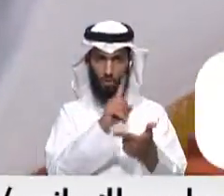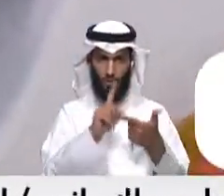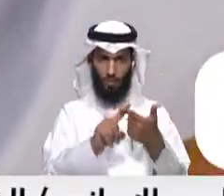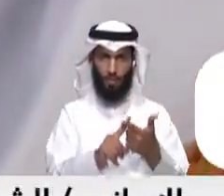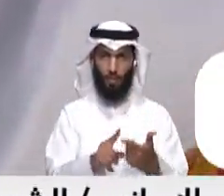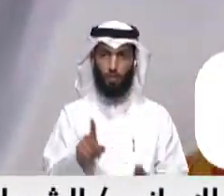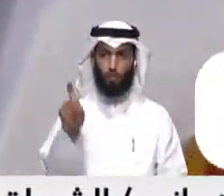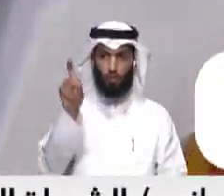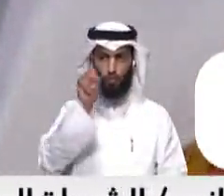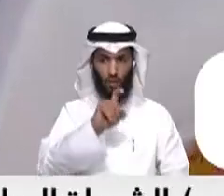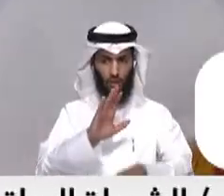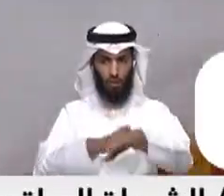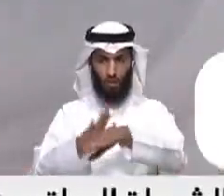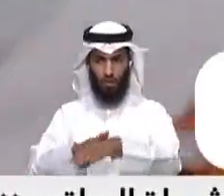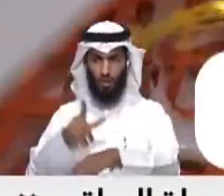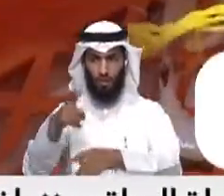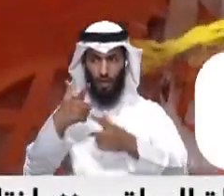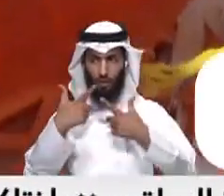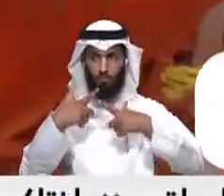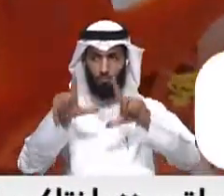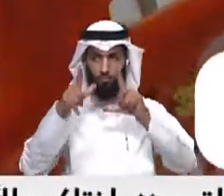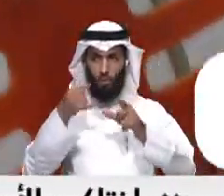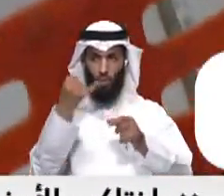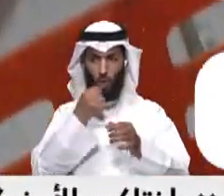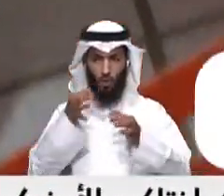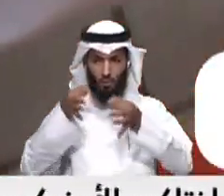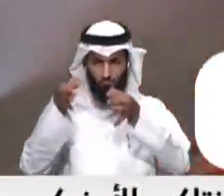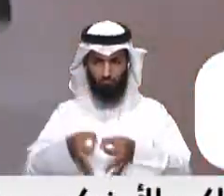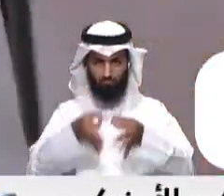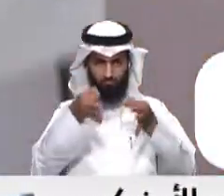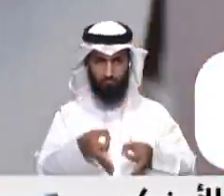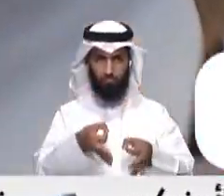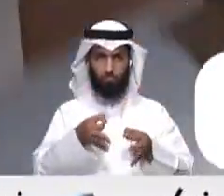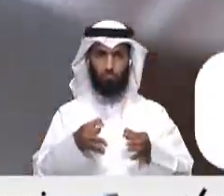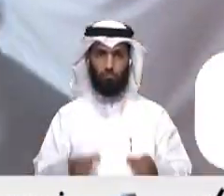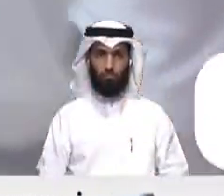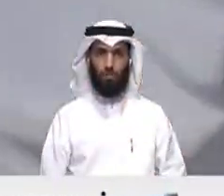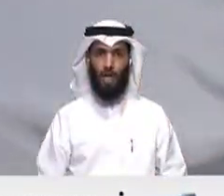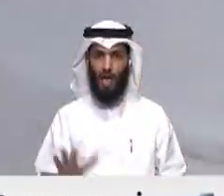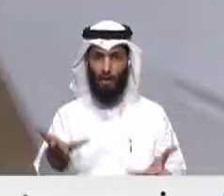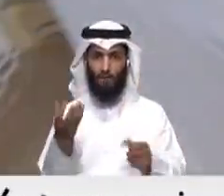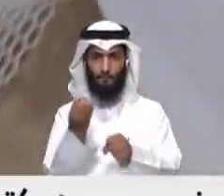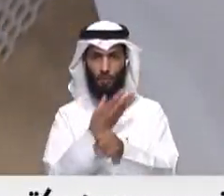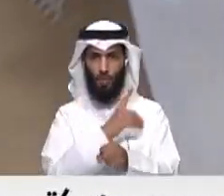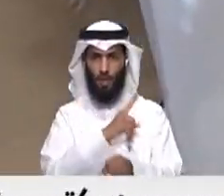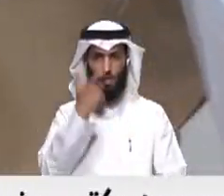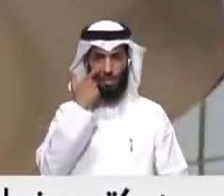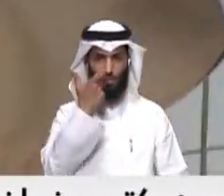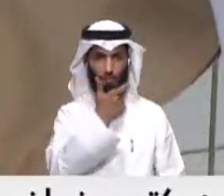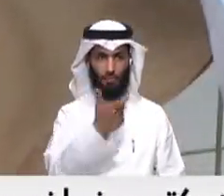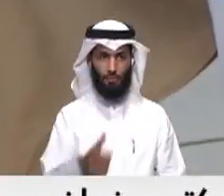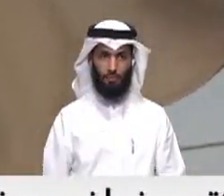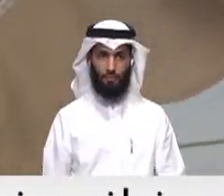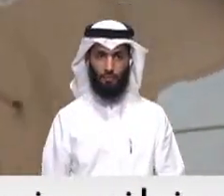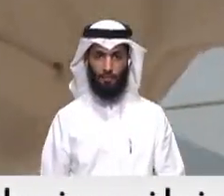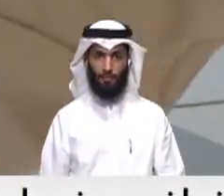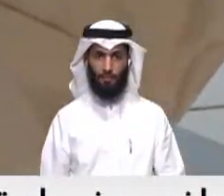الجميع تحري الدقه قبل نشر اي او تداول اي معلومات غير صحيحه